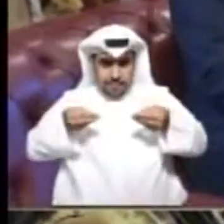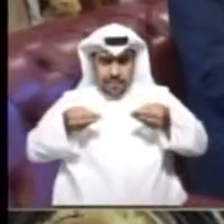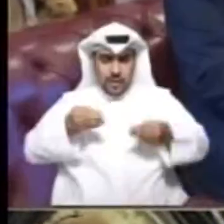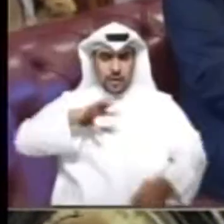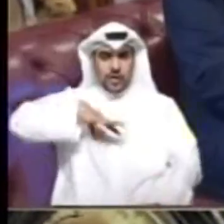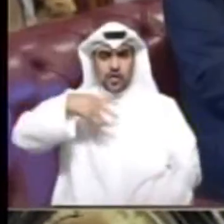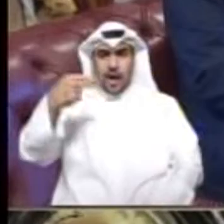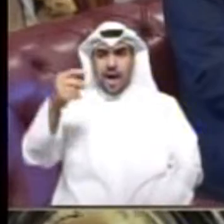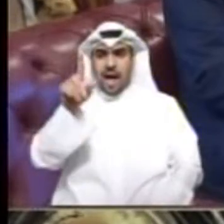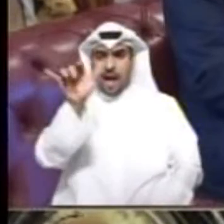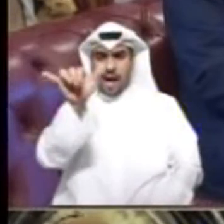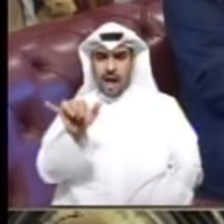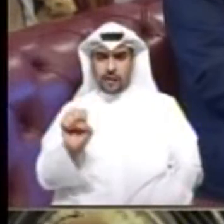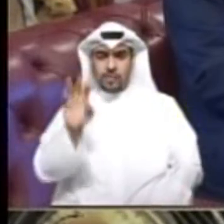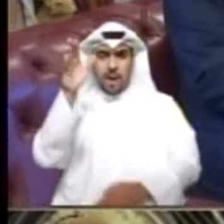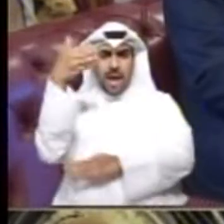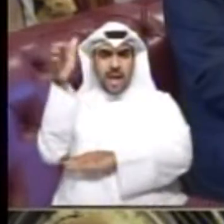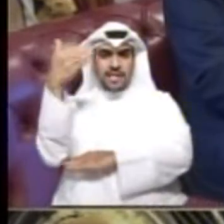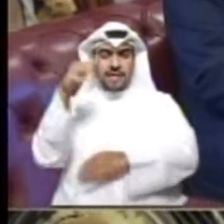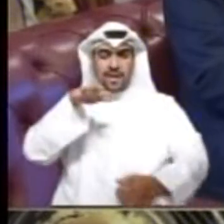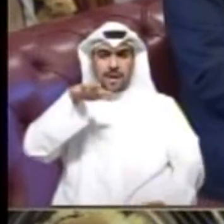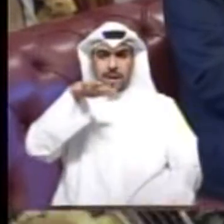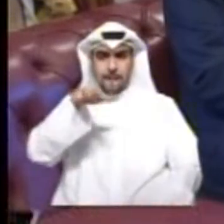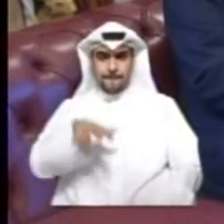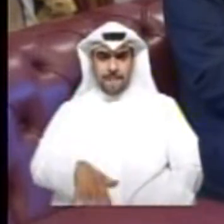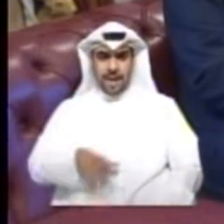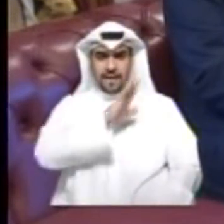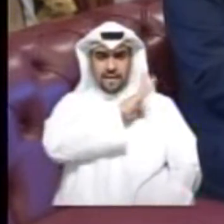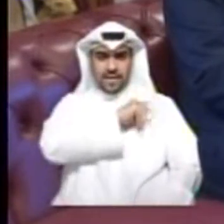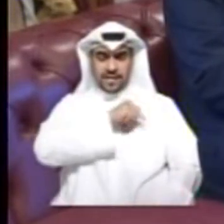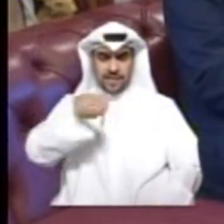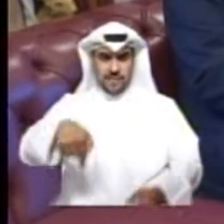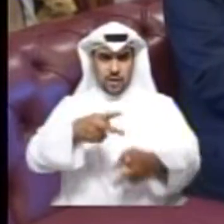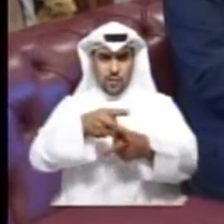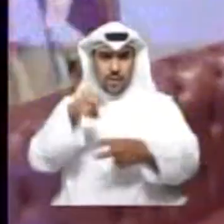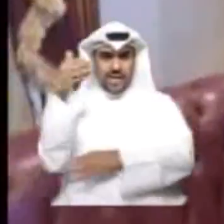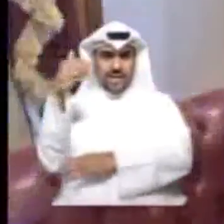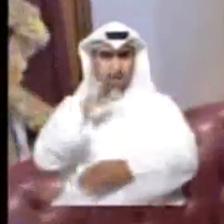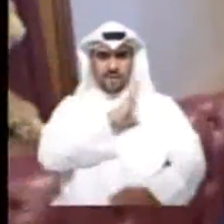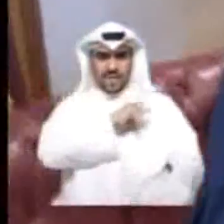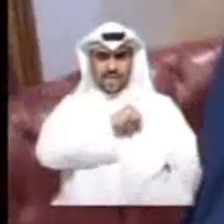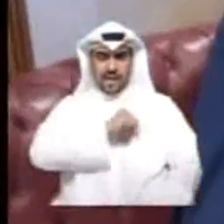الشيخ علي جراح الصباح سفير دولة فلسطين لدى دولة الكويت رامي طهبوب.